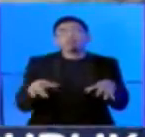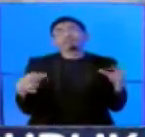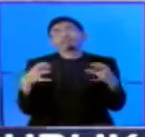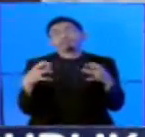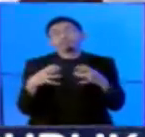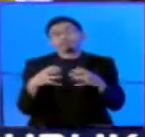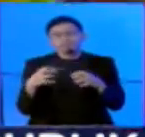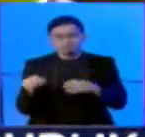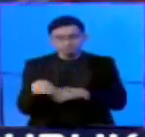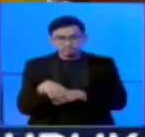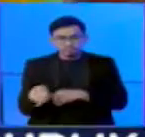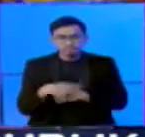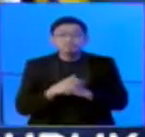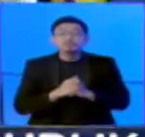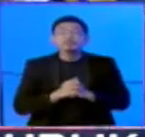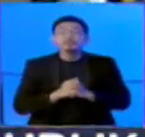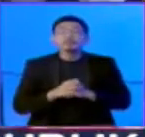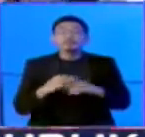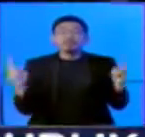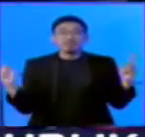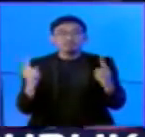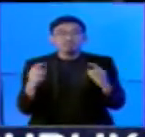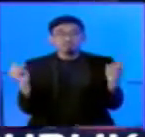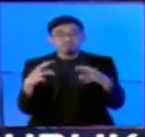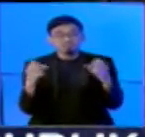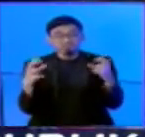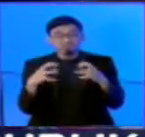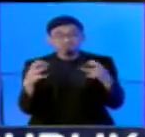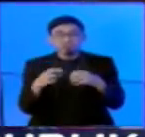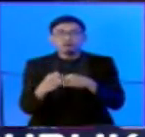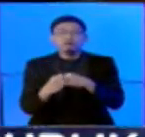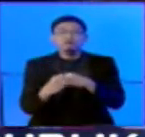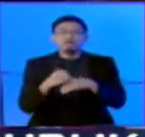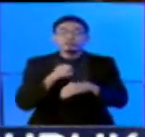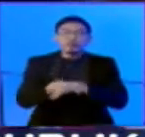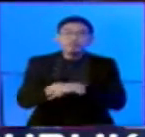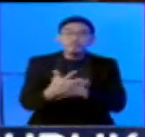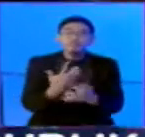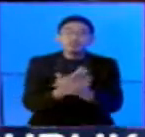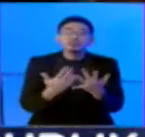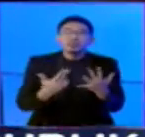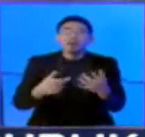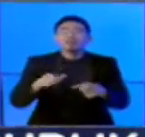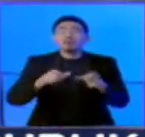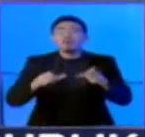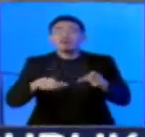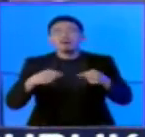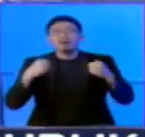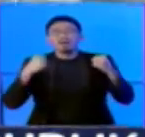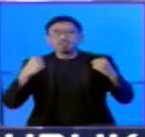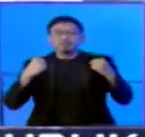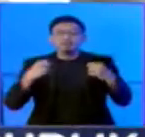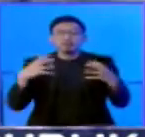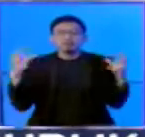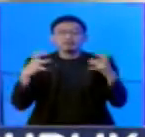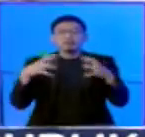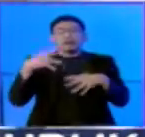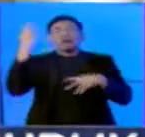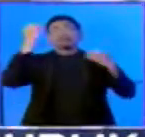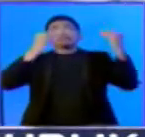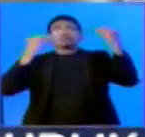Dikhawatirkan perselisihan tersebut justru semakin membuat masyarakat maupun tenaga kesehatan kebingungan dalam menghadapi pandemi